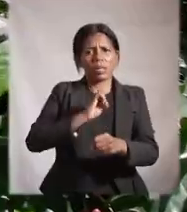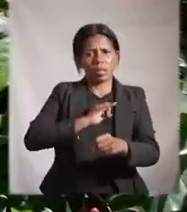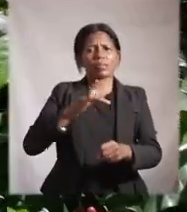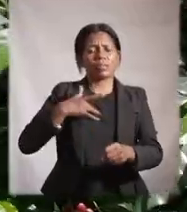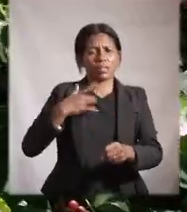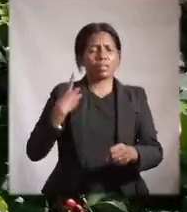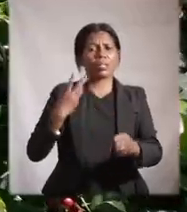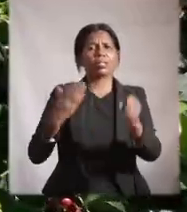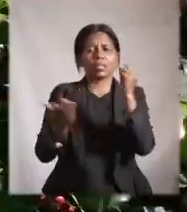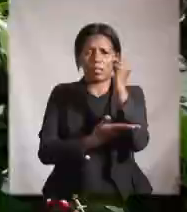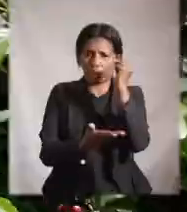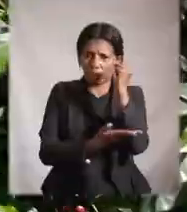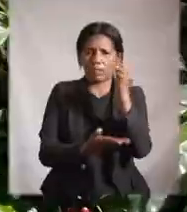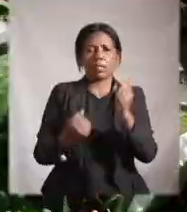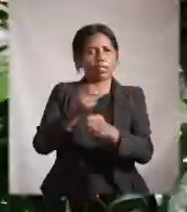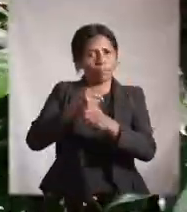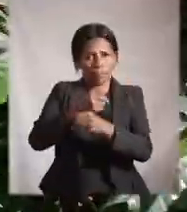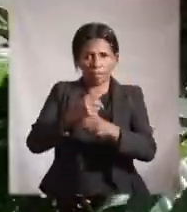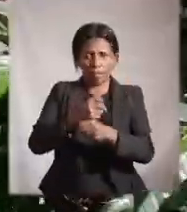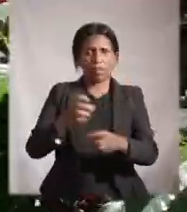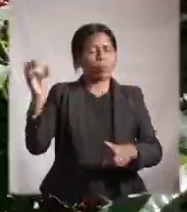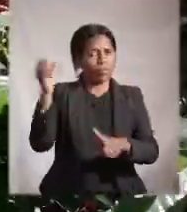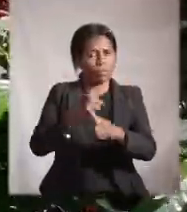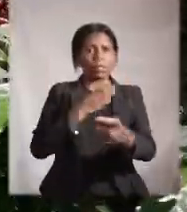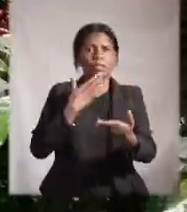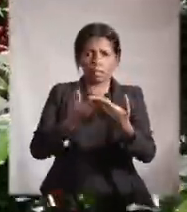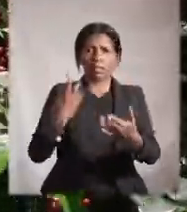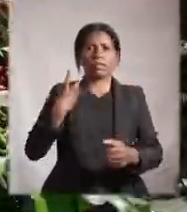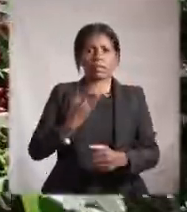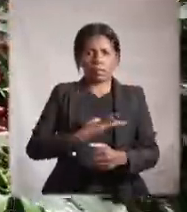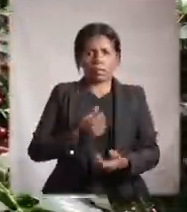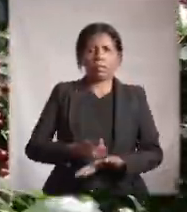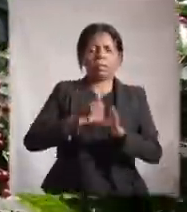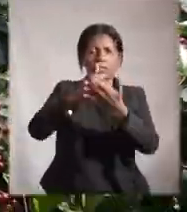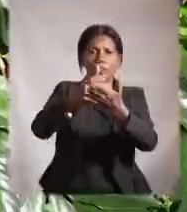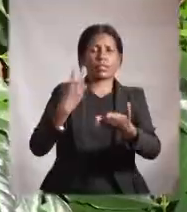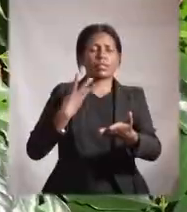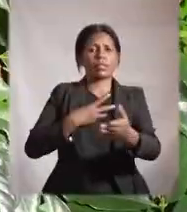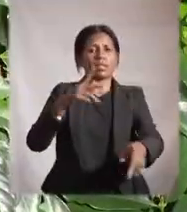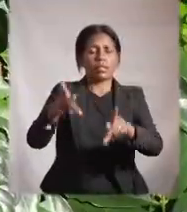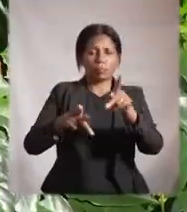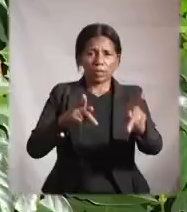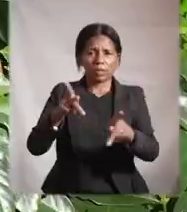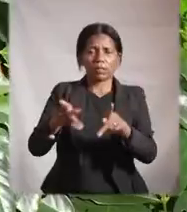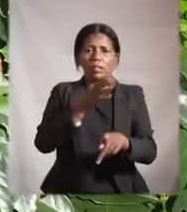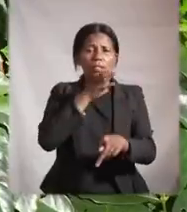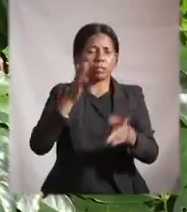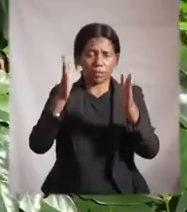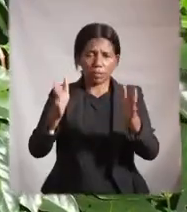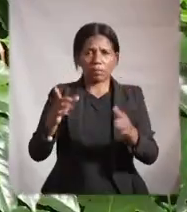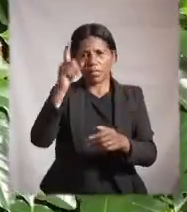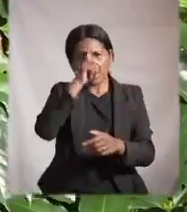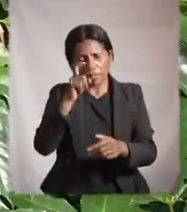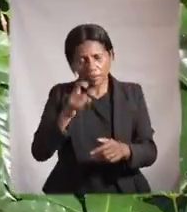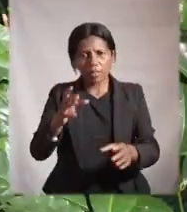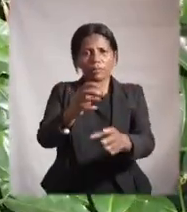ti ita pora kafe ita tesi kafe ne oportunidad de tebes bami. Bele azura hela ne te kita ne tos nai sira ida ne be ida de